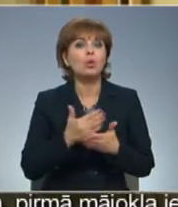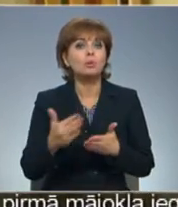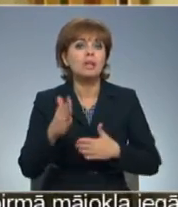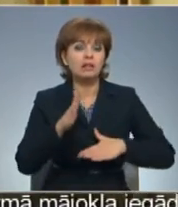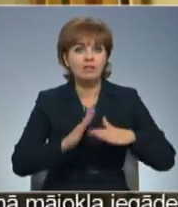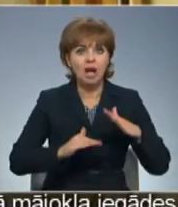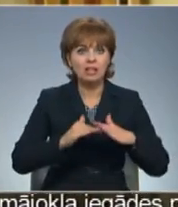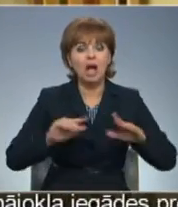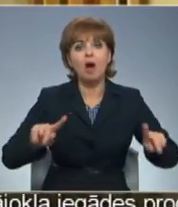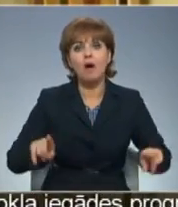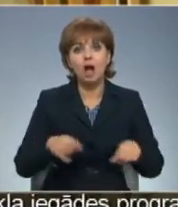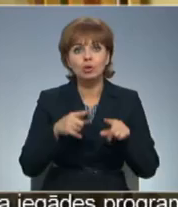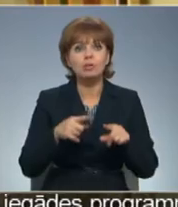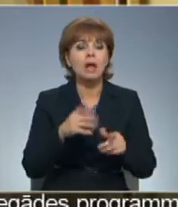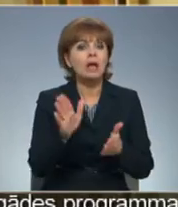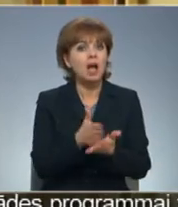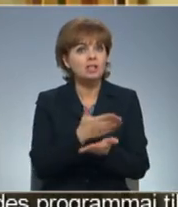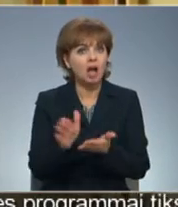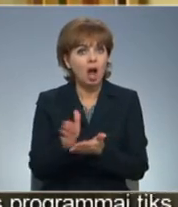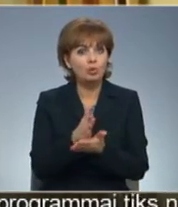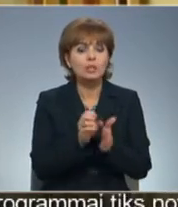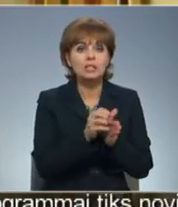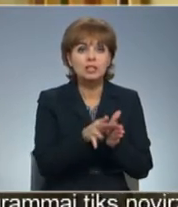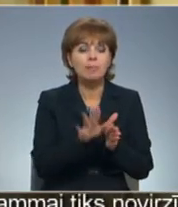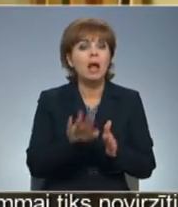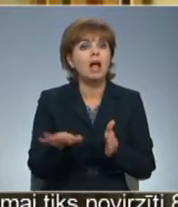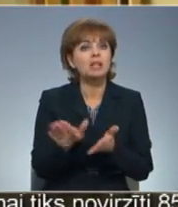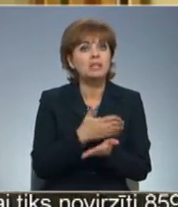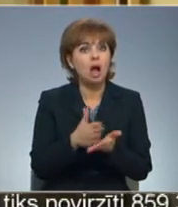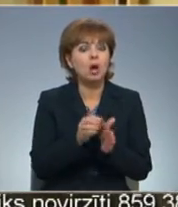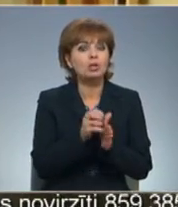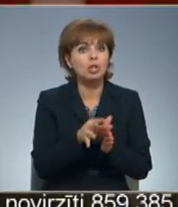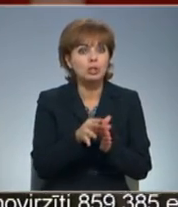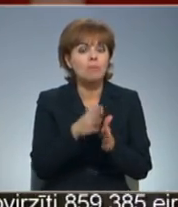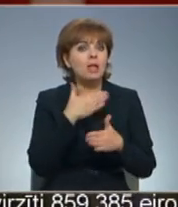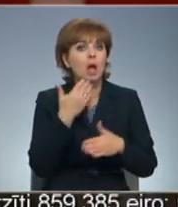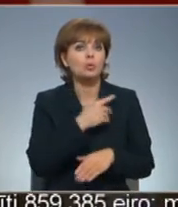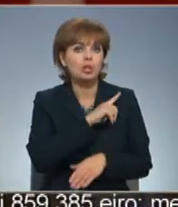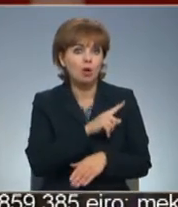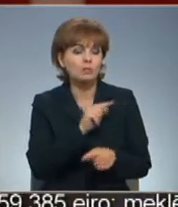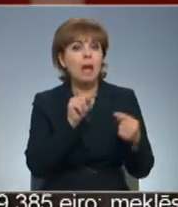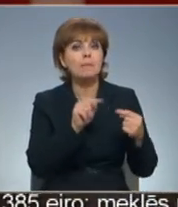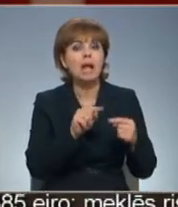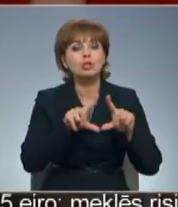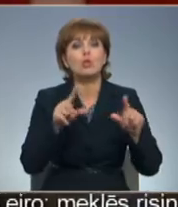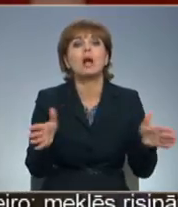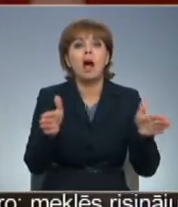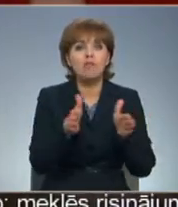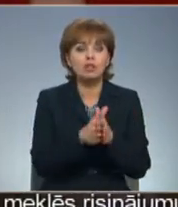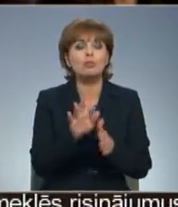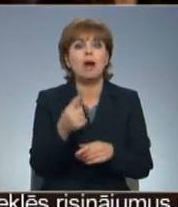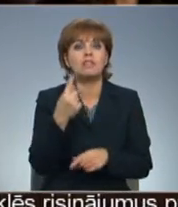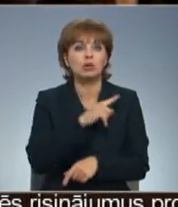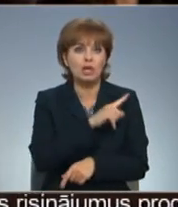kvalitatīvu attīstību, ir jāsakārto sistēmu. Un, lai sakārtot sistēmu, bez daudz tas nav iespējams. Pret skolu apvienošanu kā vienīgo